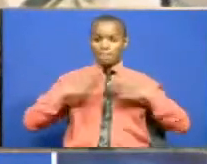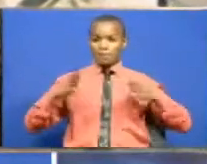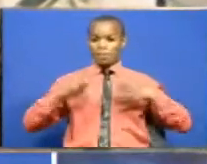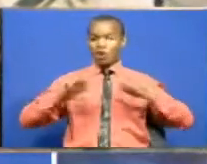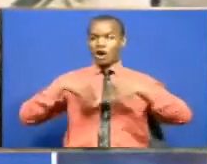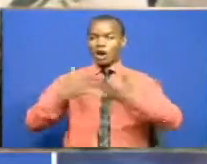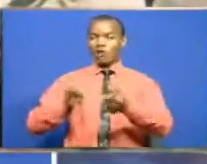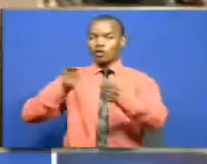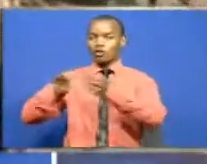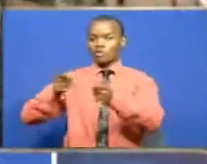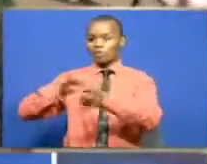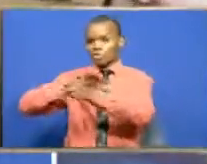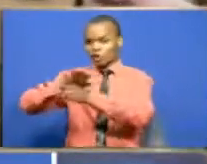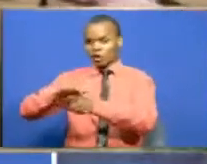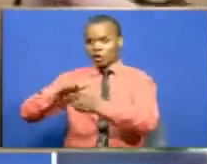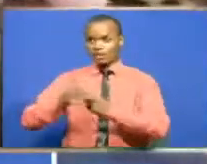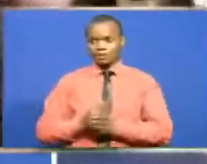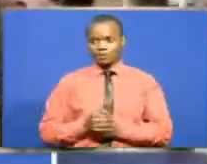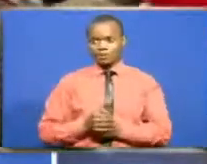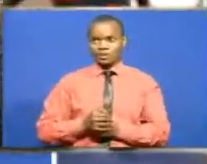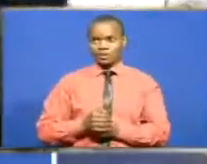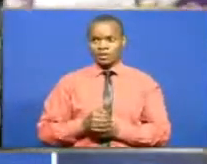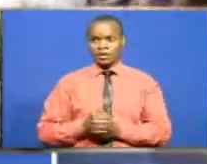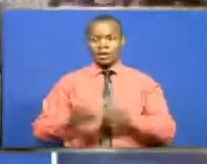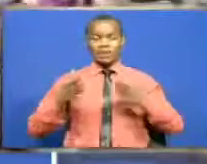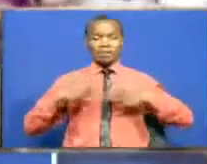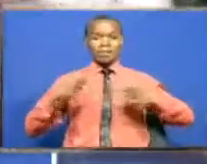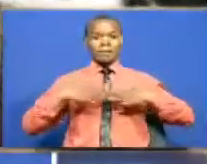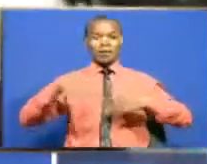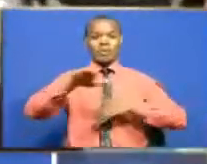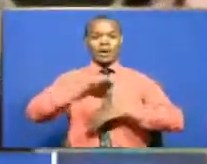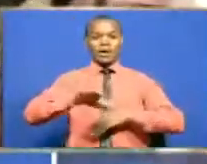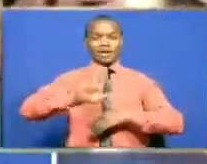la COVID-19. Wakazi wengi katika maeneo